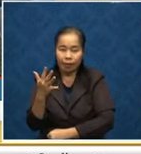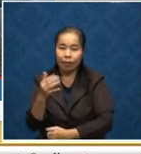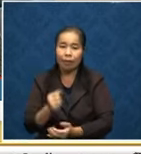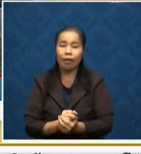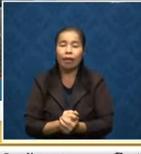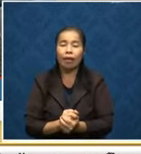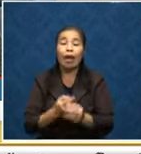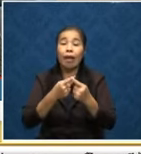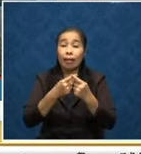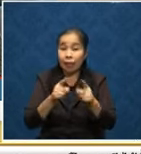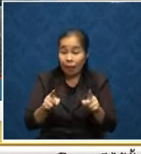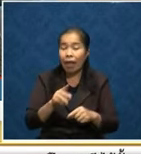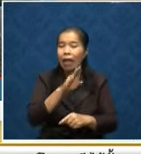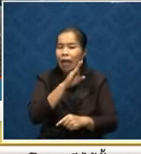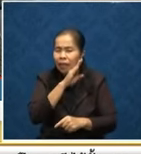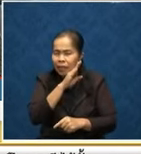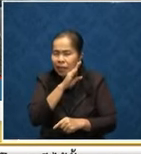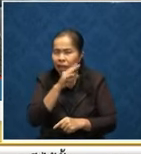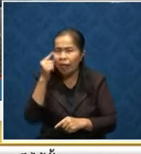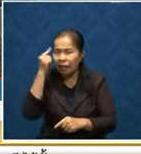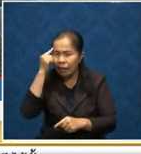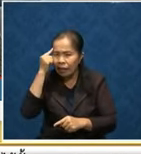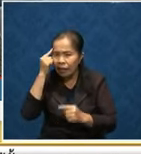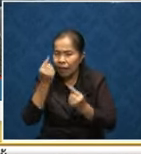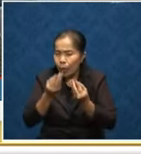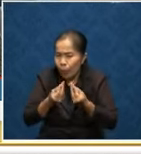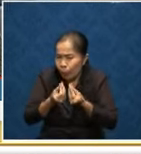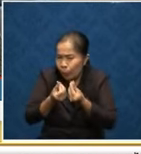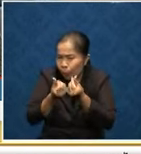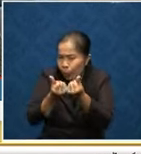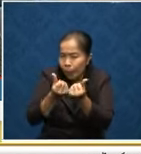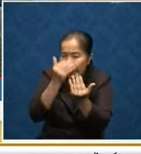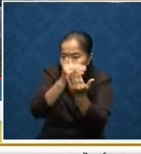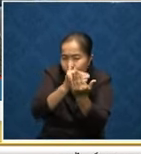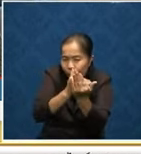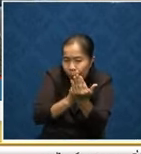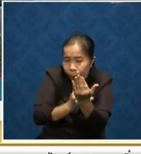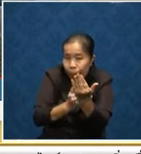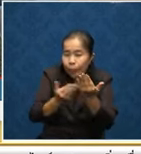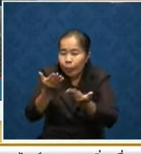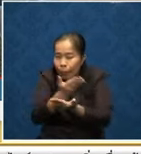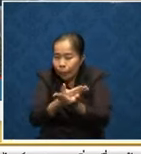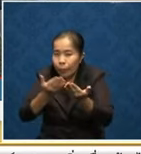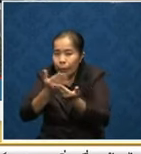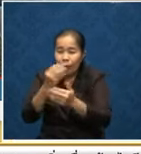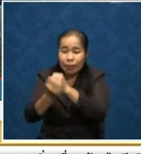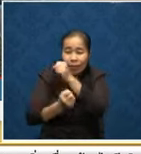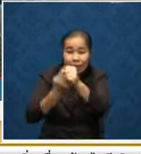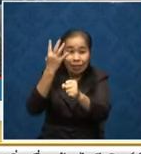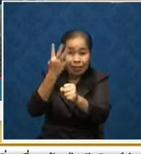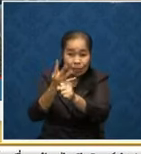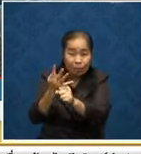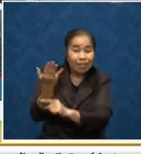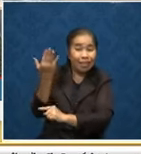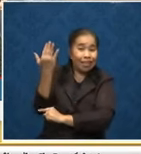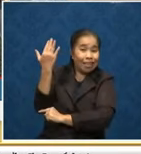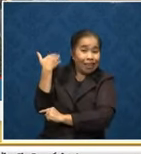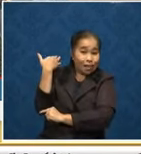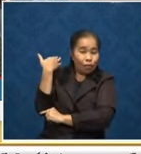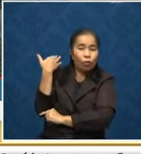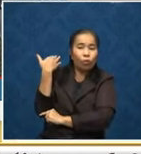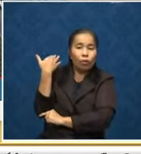านประธานครับถ้าเราลองมองไปที่รายละเอียดในการประชุมสภาผู้แทนราษฎรในขวบ4ปีที่ผ่านมาหรือว่าใน